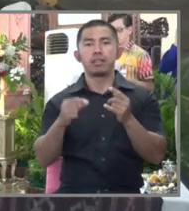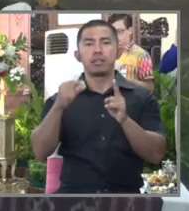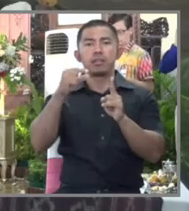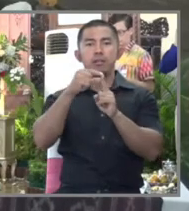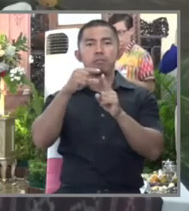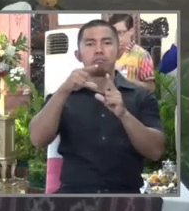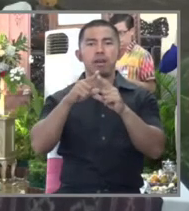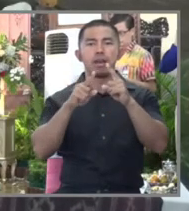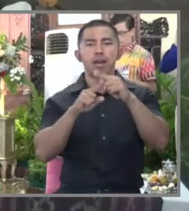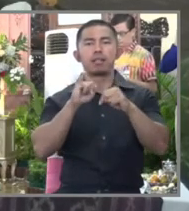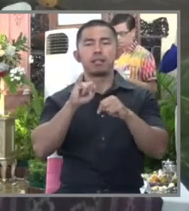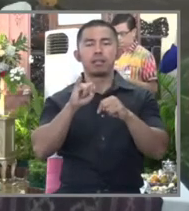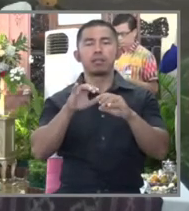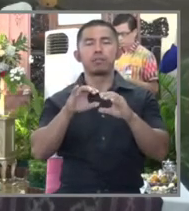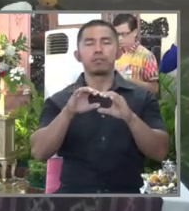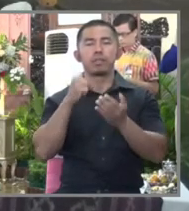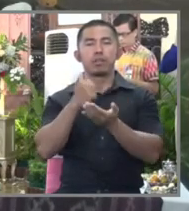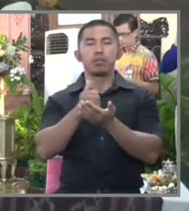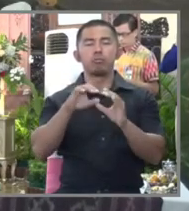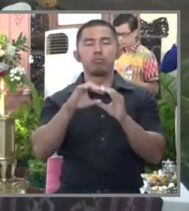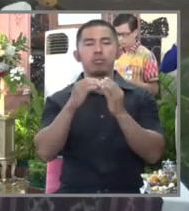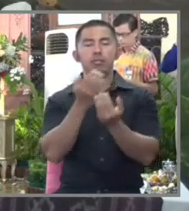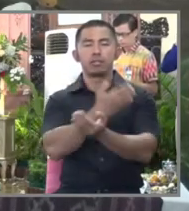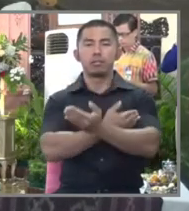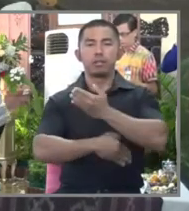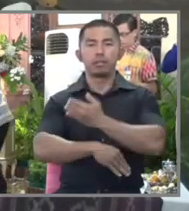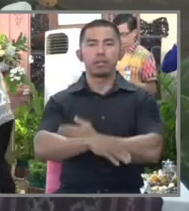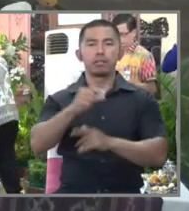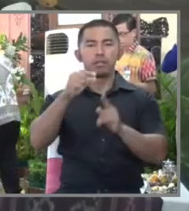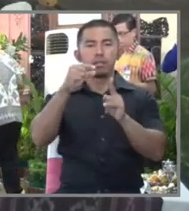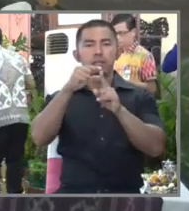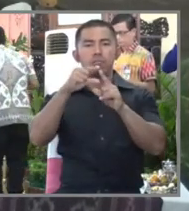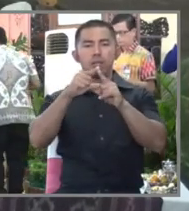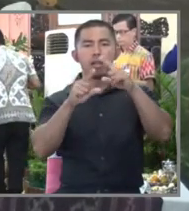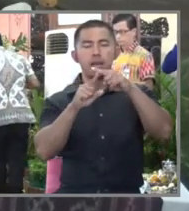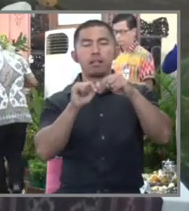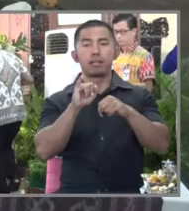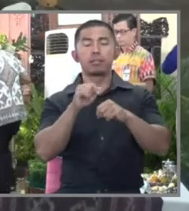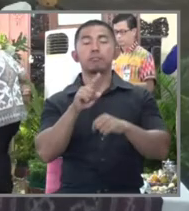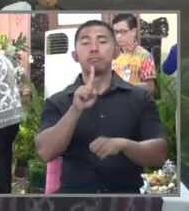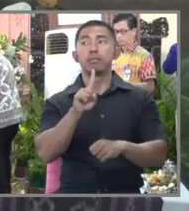Disabilitas Indonesia. Ada empat hal yang perlu kami sampaikan. Yang pertama yaitu masalah